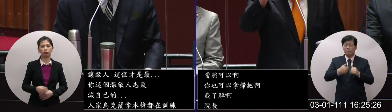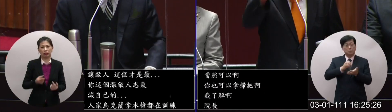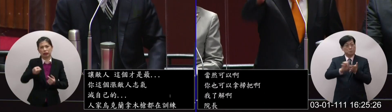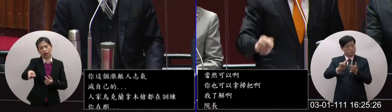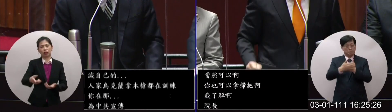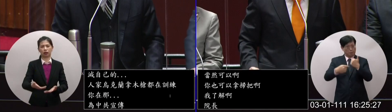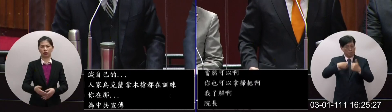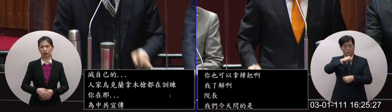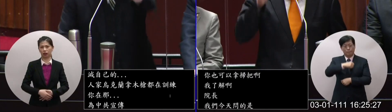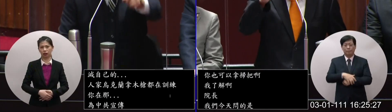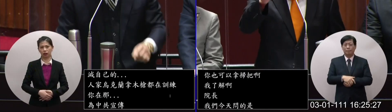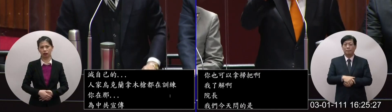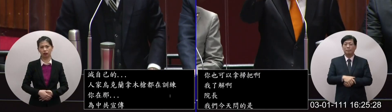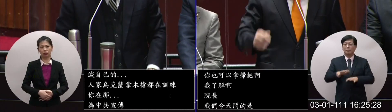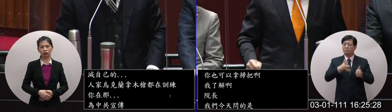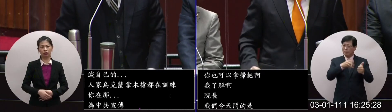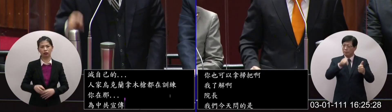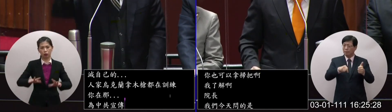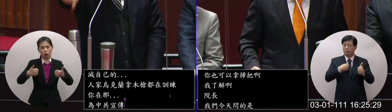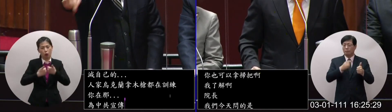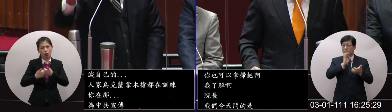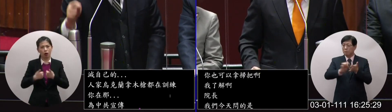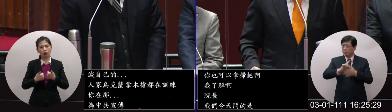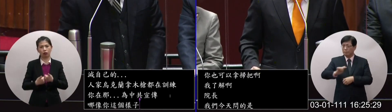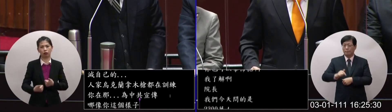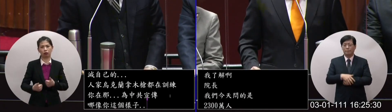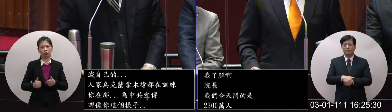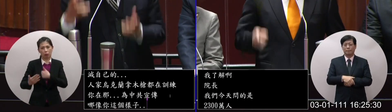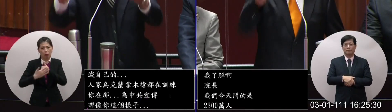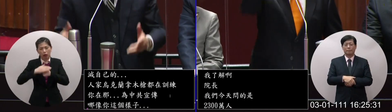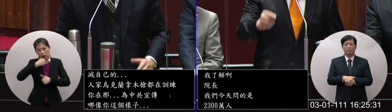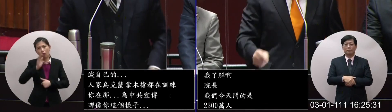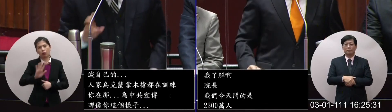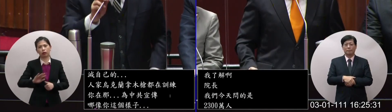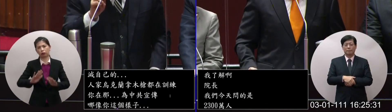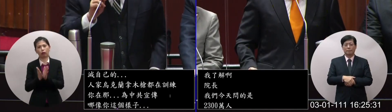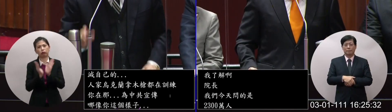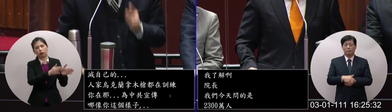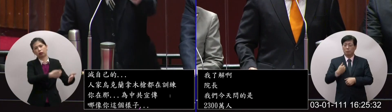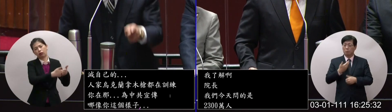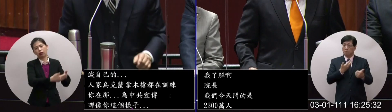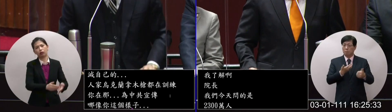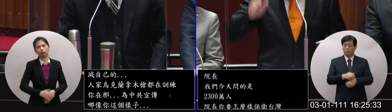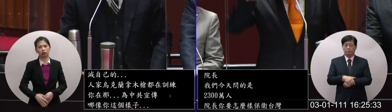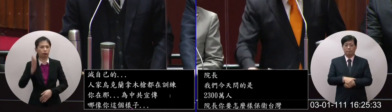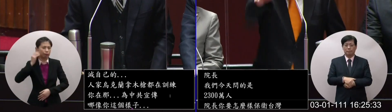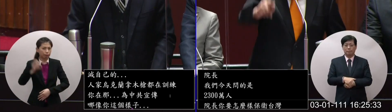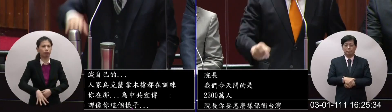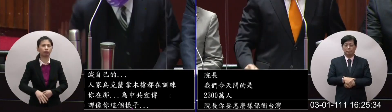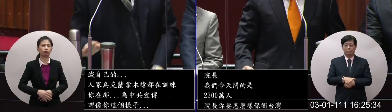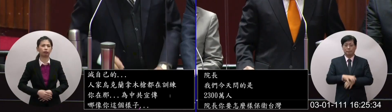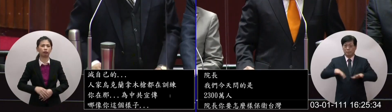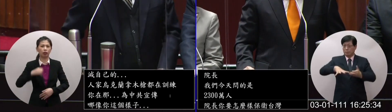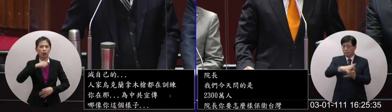么样保卫台湾？我们问过什么样的武器？ 不为台湾讲话， 千万不要为台湾讲话， 最可耻。 今天